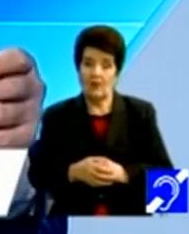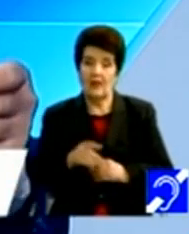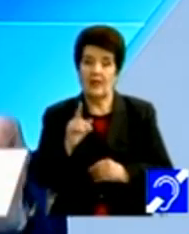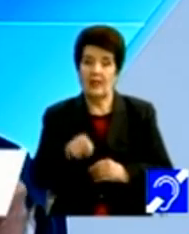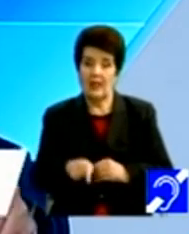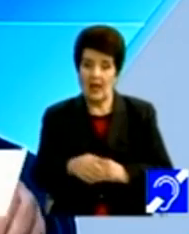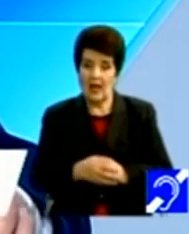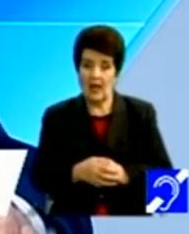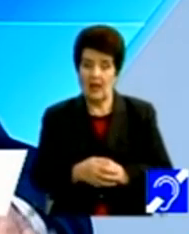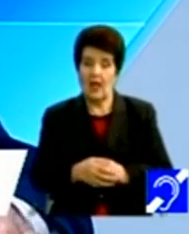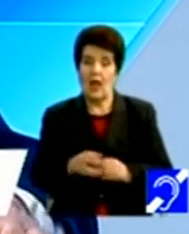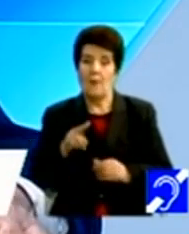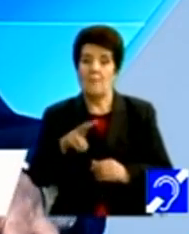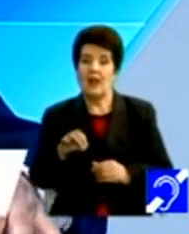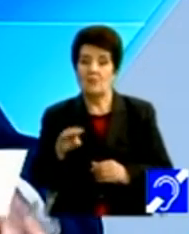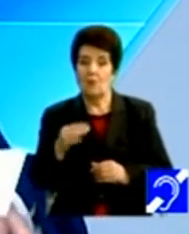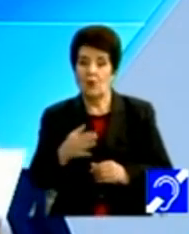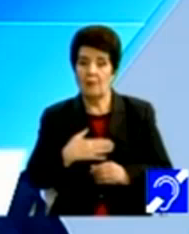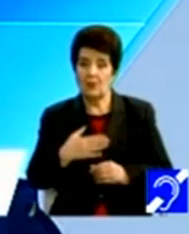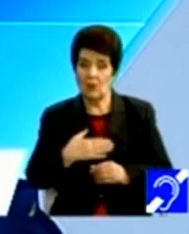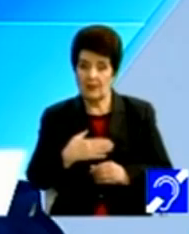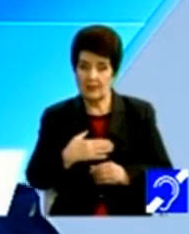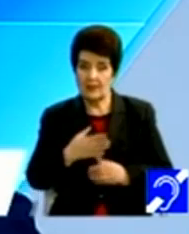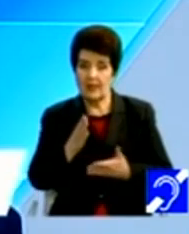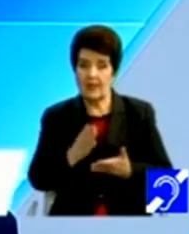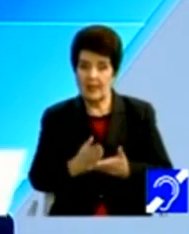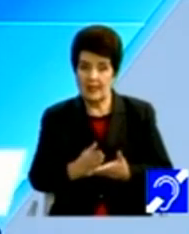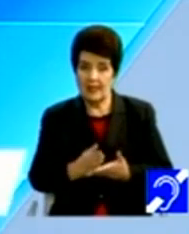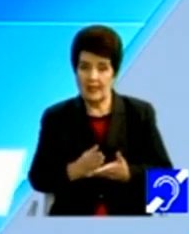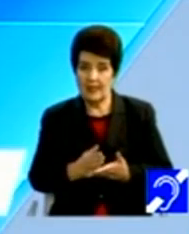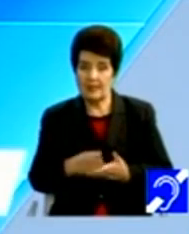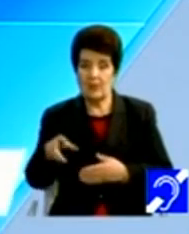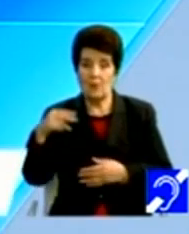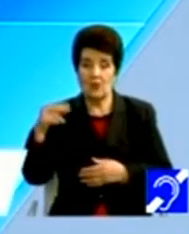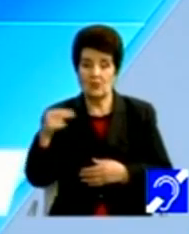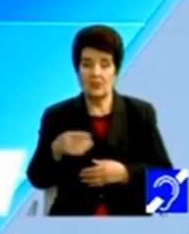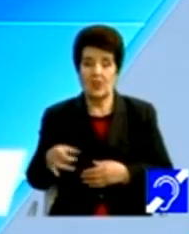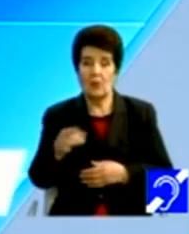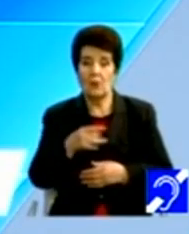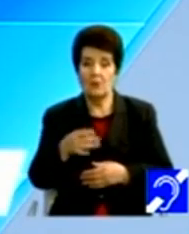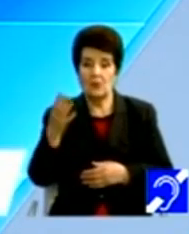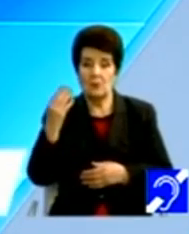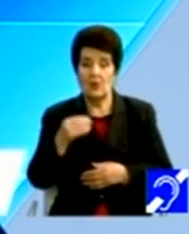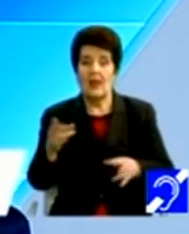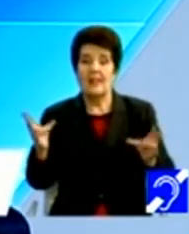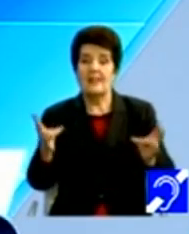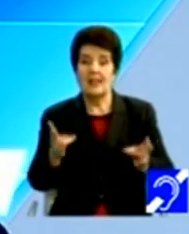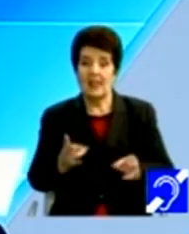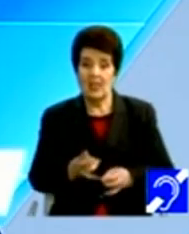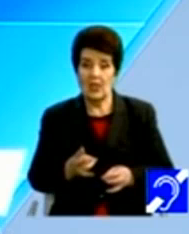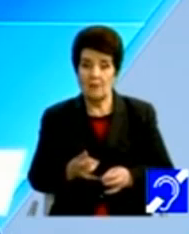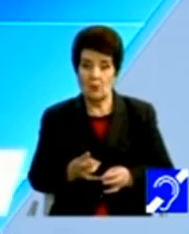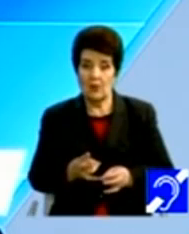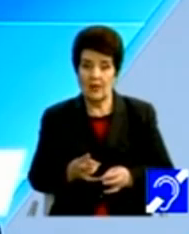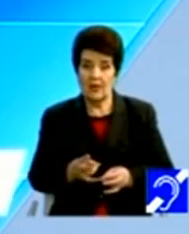chitesența platformei noastre electorale este aceea că un președinte a Republicii Moldova trebuie în primul rând